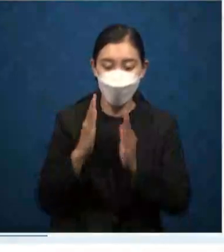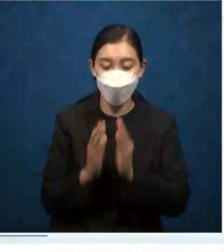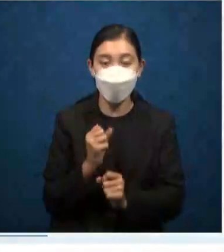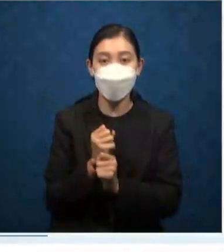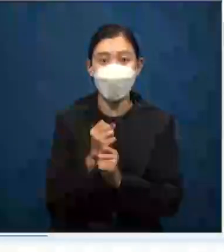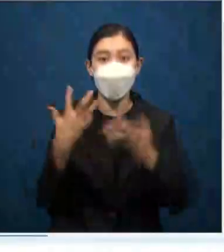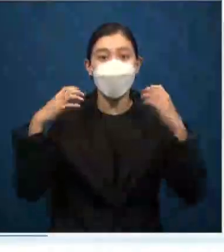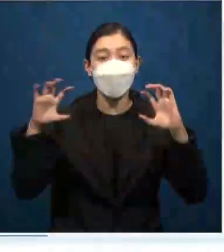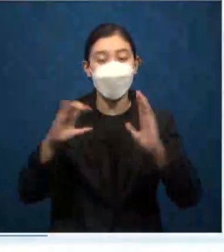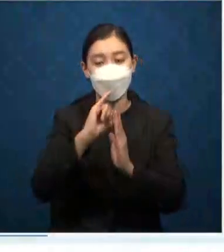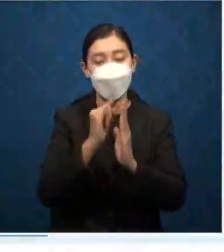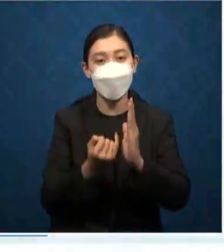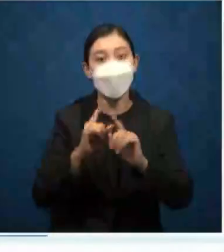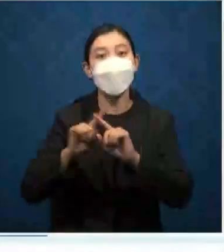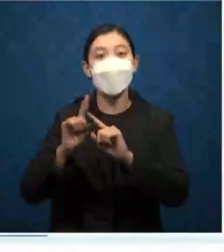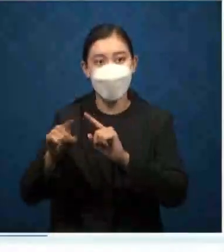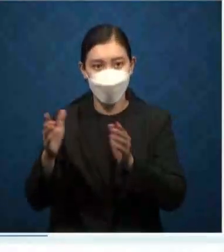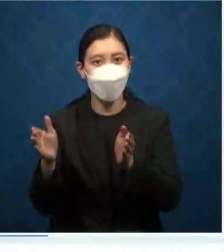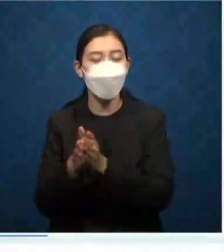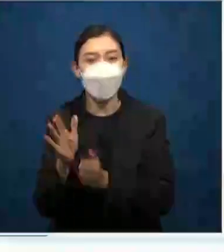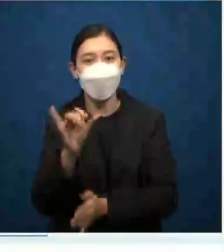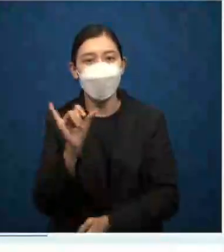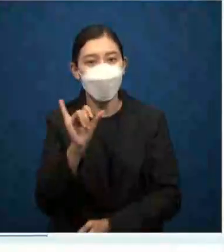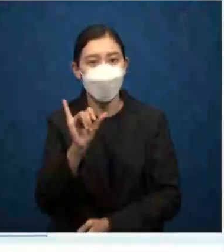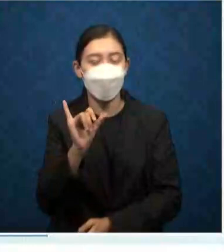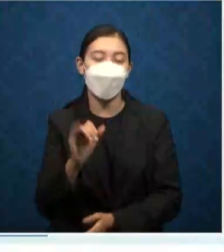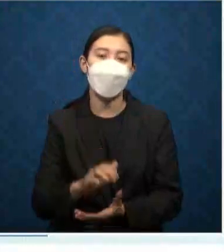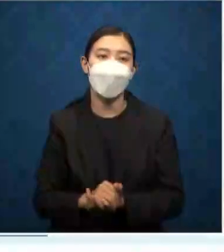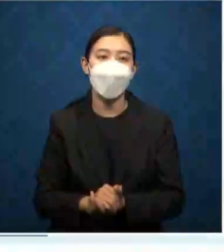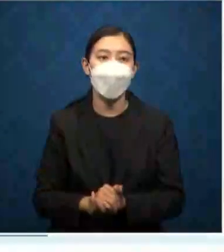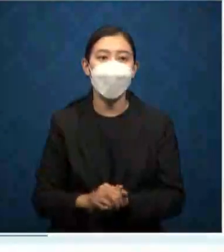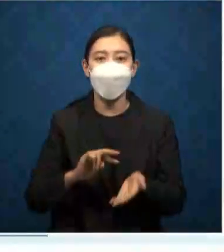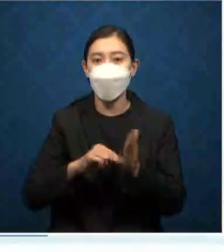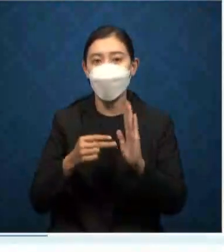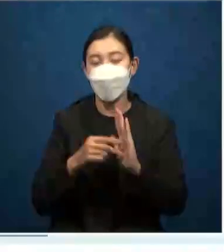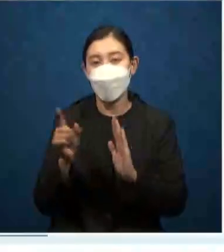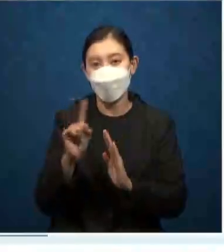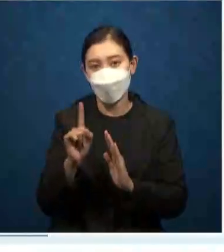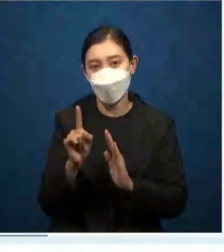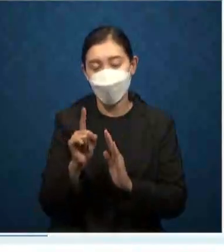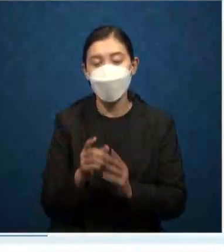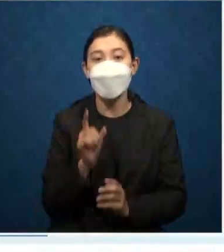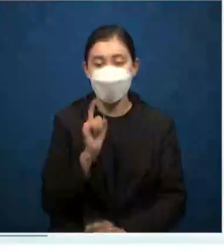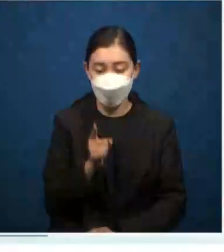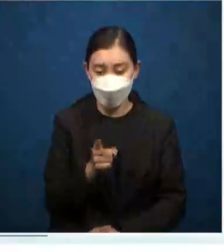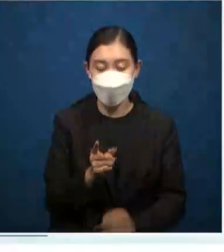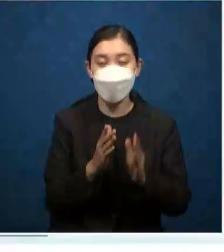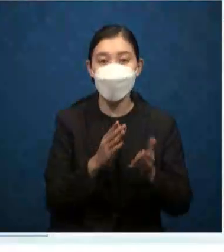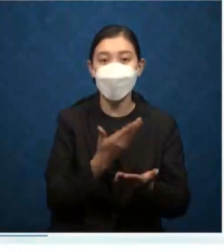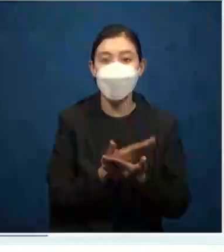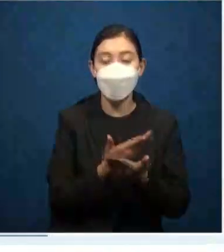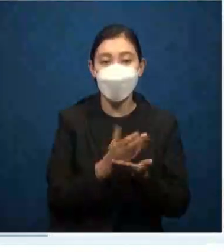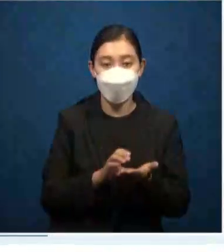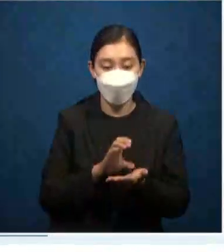ไม่มีการรวมตัวเลขที่ชัดเจนเอามารวมด้วยยิ่งทำให้เราเห็นว่างบประมาณด้านบุคลากรของรัฐจริงๆนั้นมากกว่าร้อย